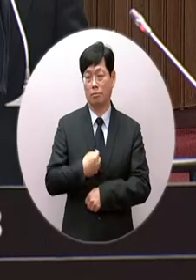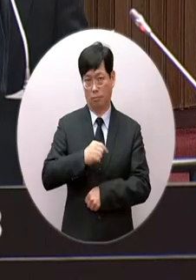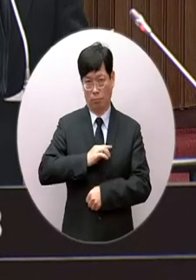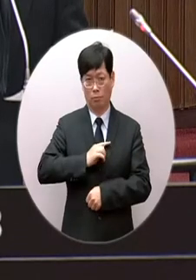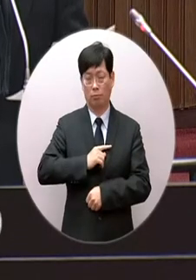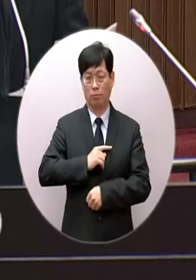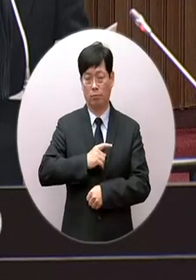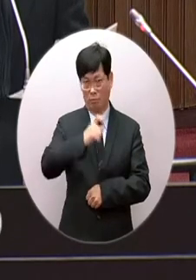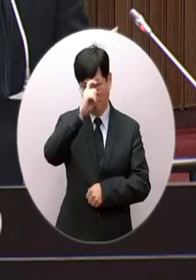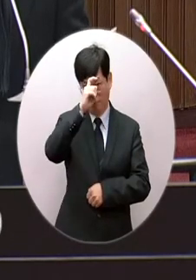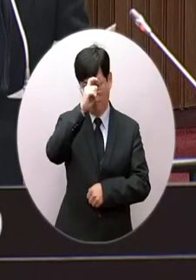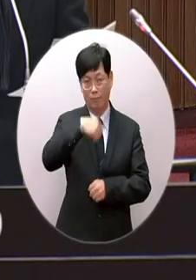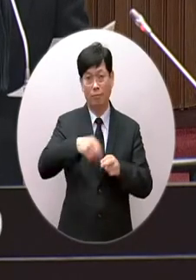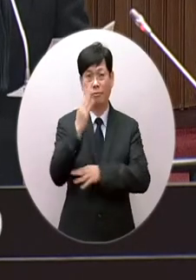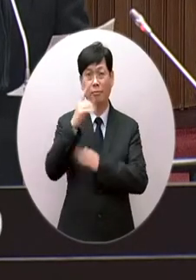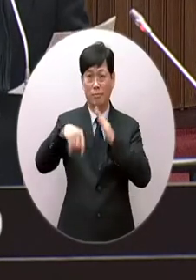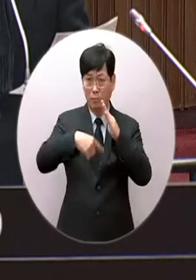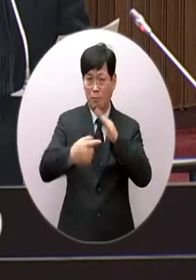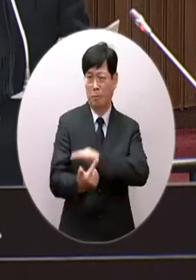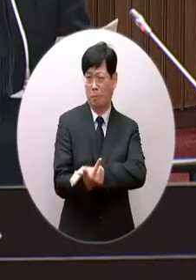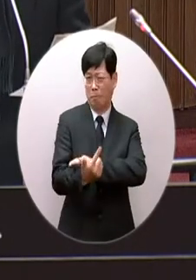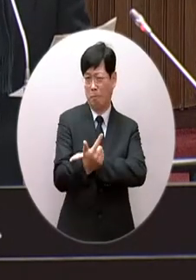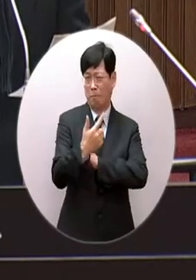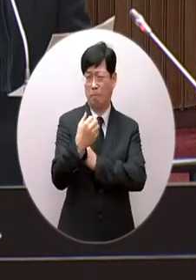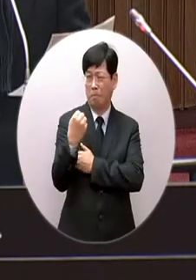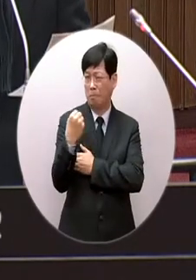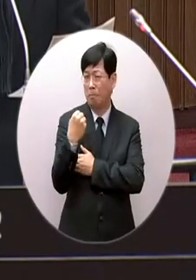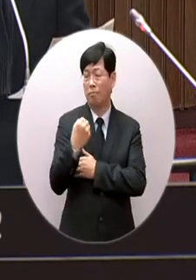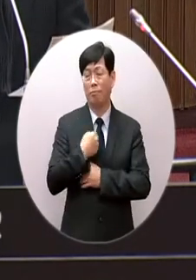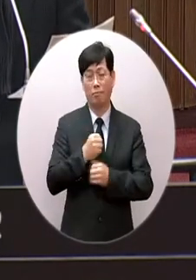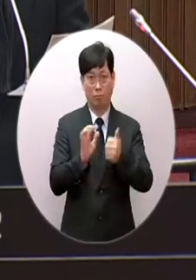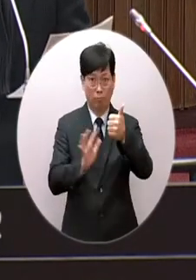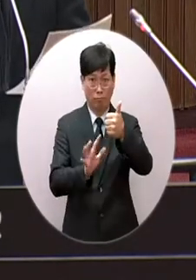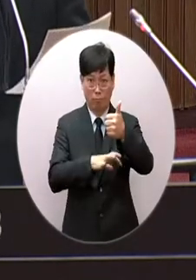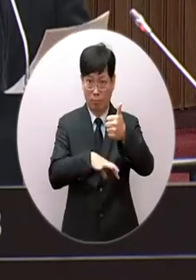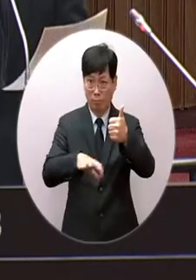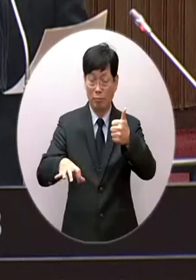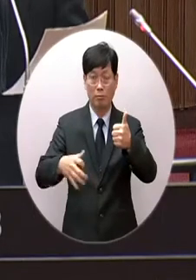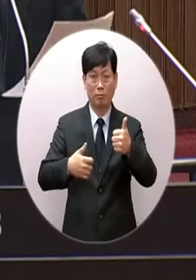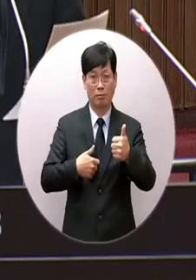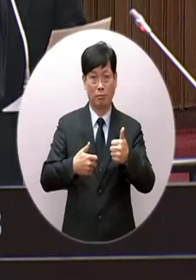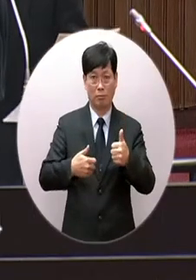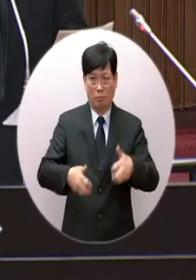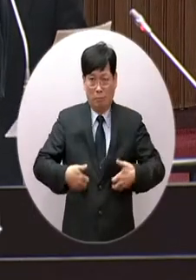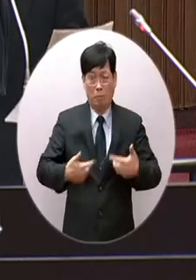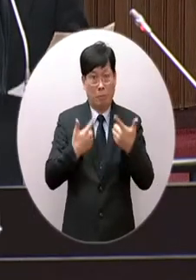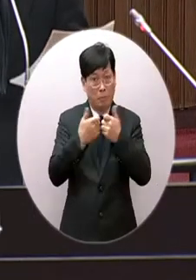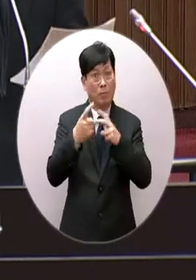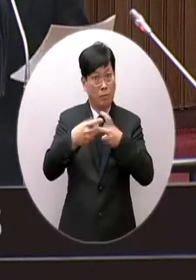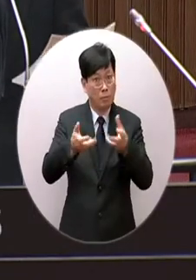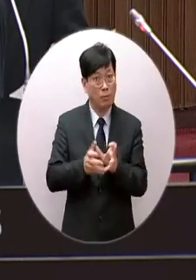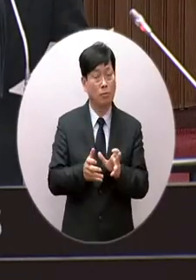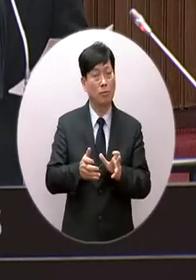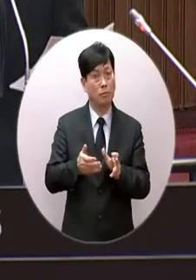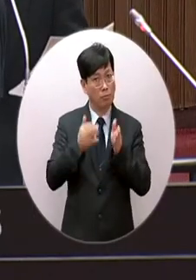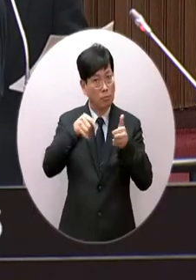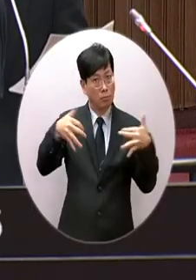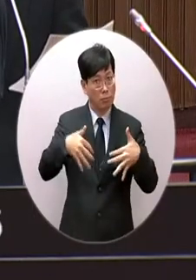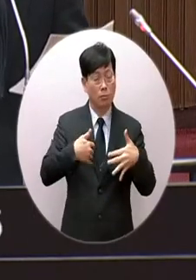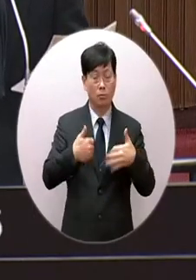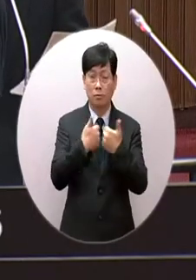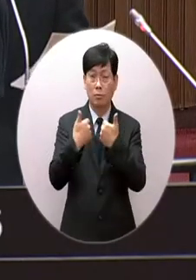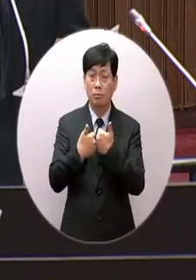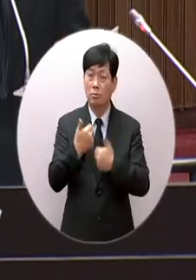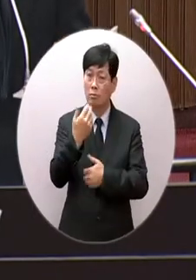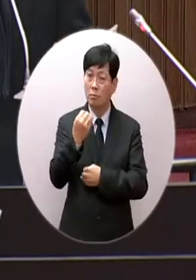求行政院赶快动起来，相关的部会啊，紧急因应小组，大概什么时候会开始针对这个问题来开